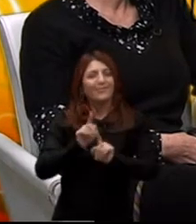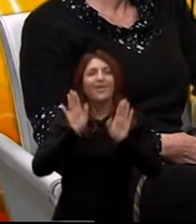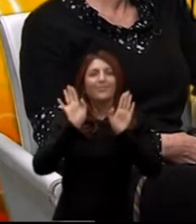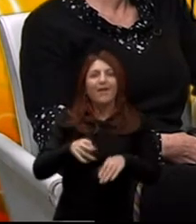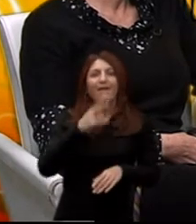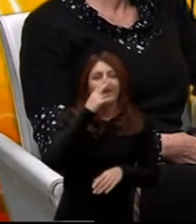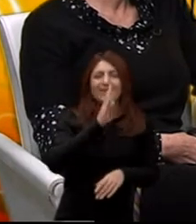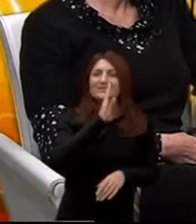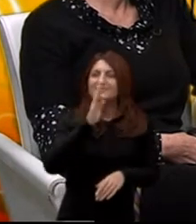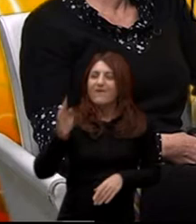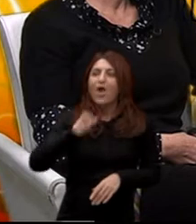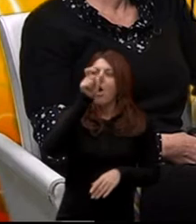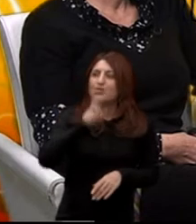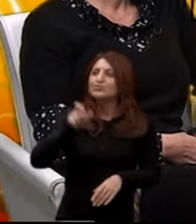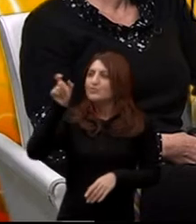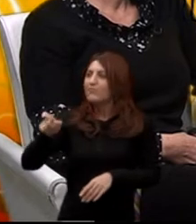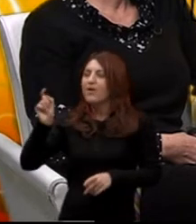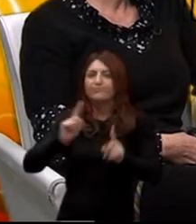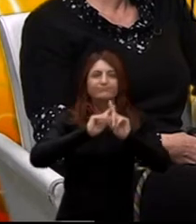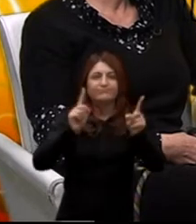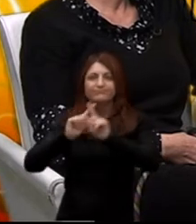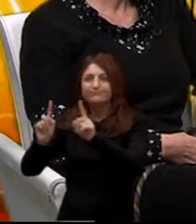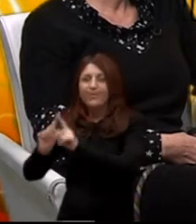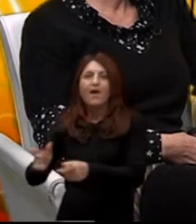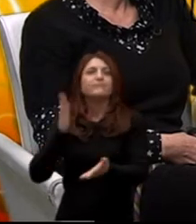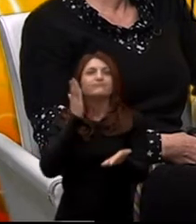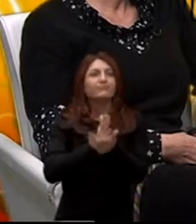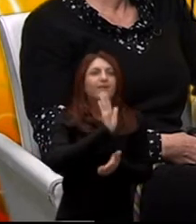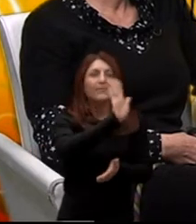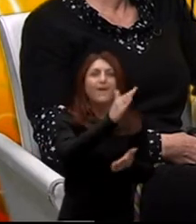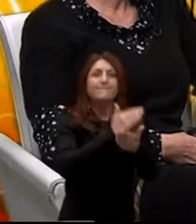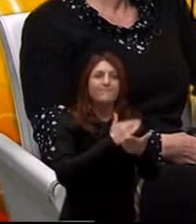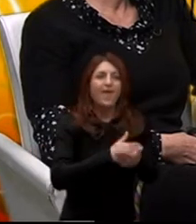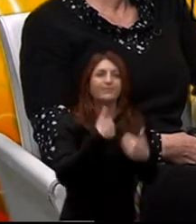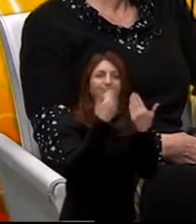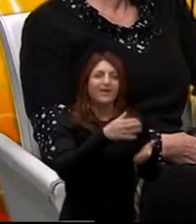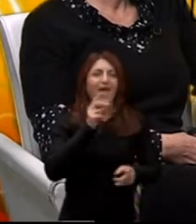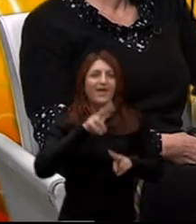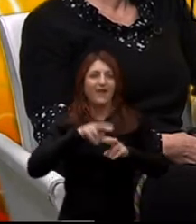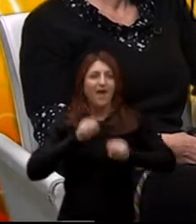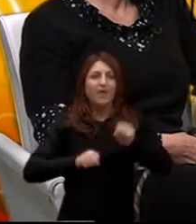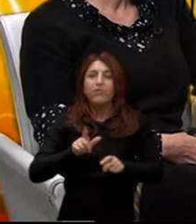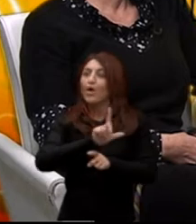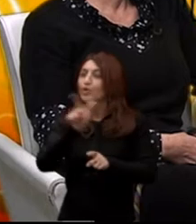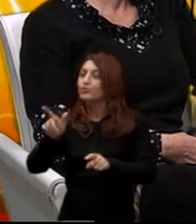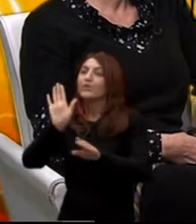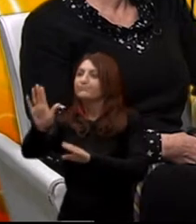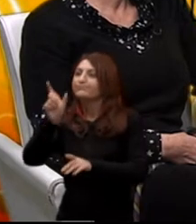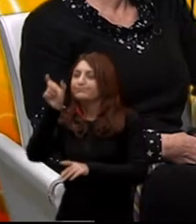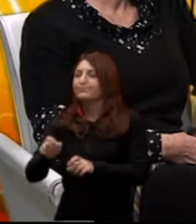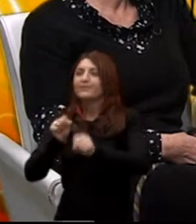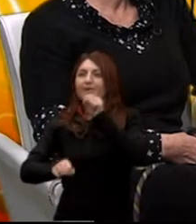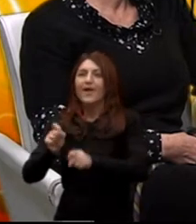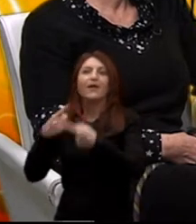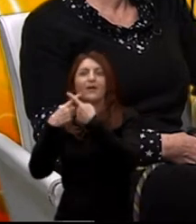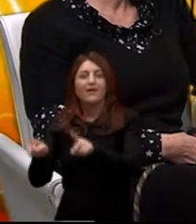prema njezinim specifičnostima. Izrađuje se individualni plan i planira se rehabilitacija. I rehabilitacija traje toliko dok